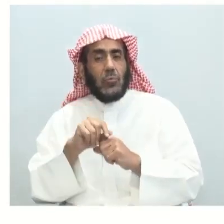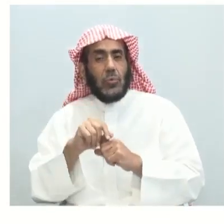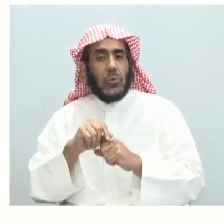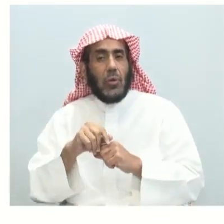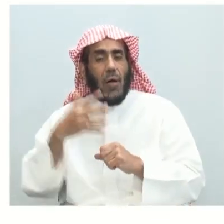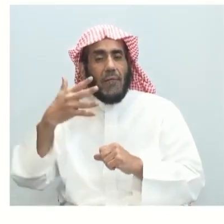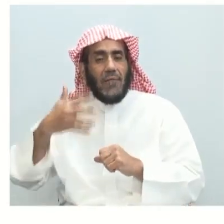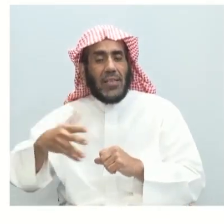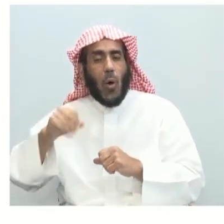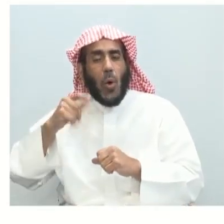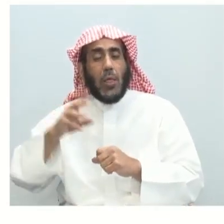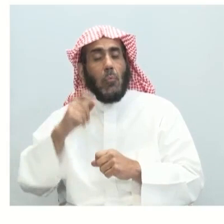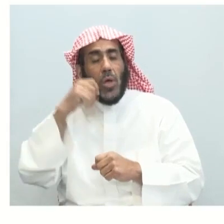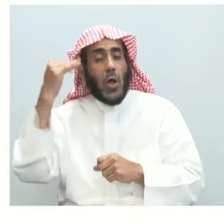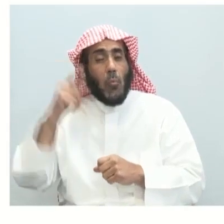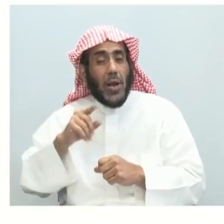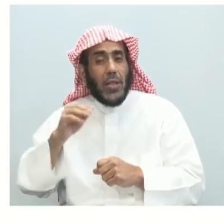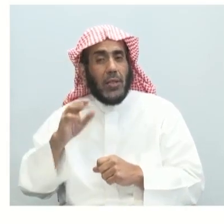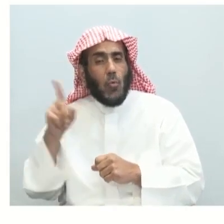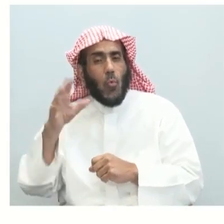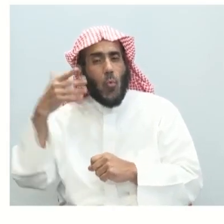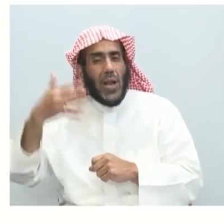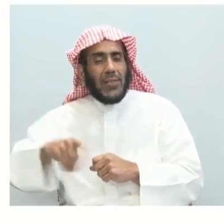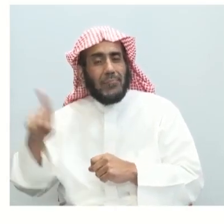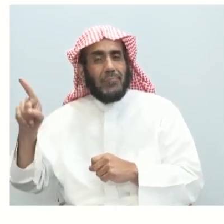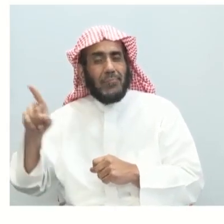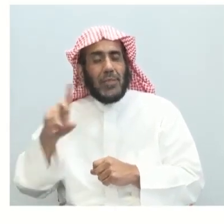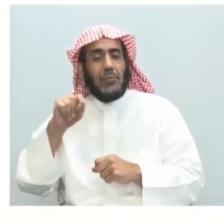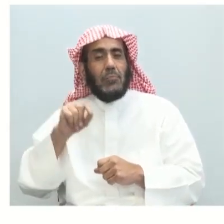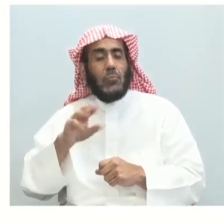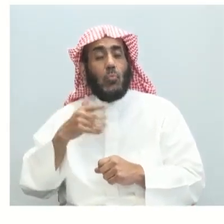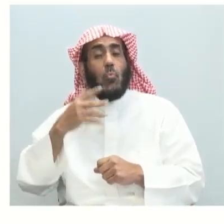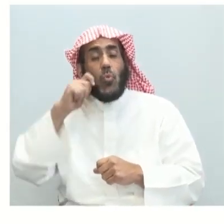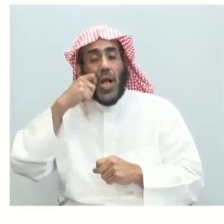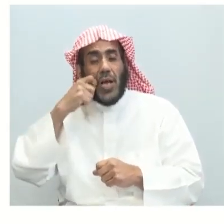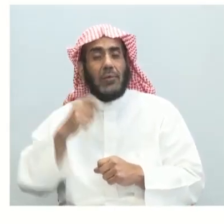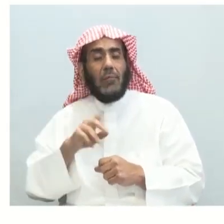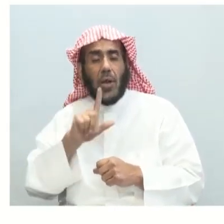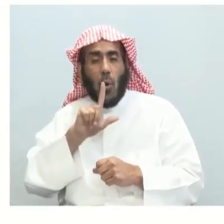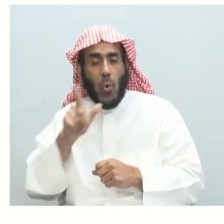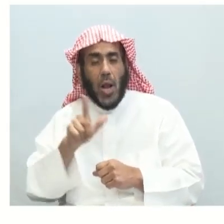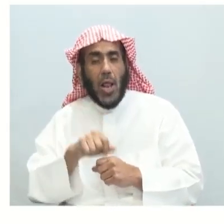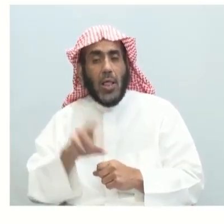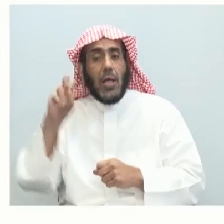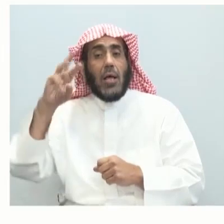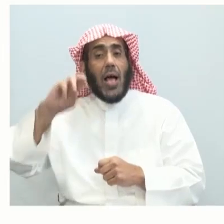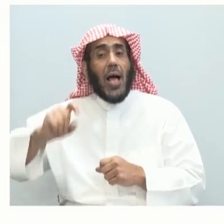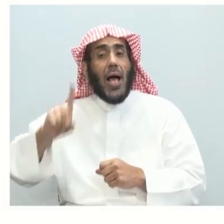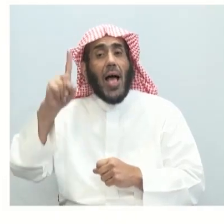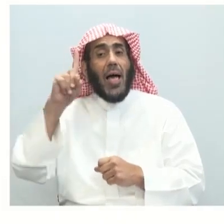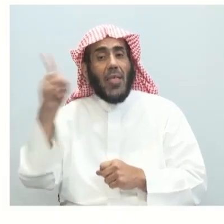لدينا صوره فتى اذا مذكر ام مؤنث احسنتم لدينا مذكر فنقول هذا